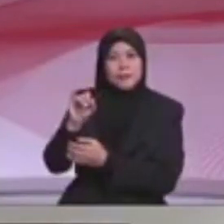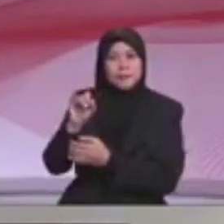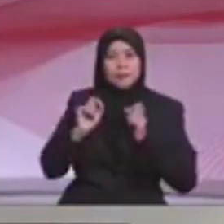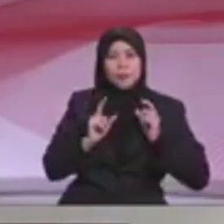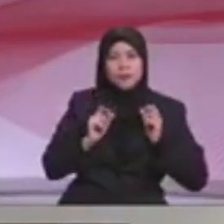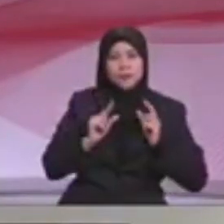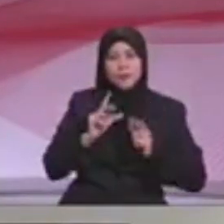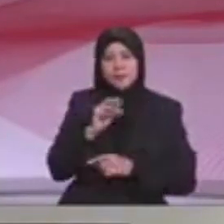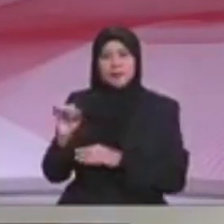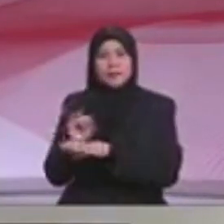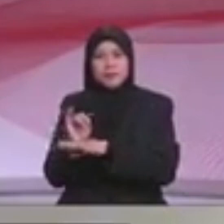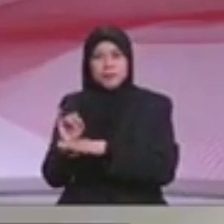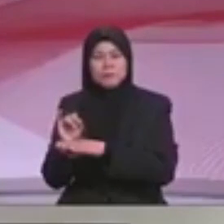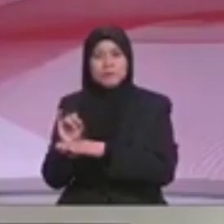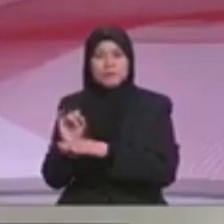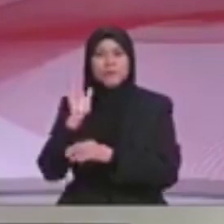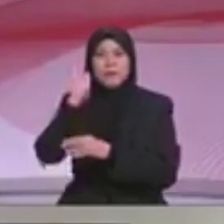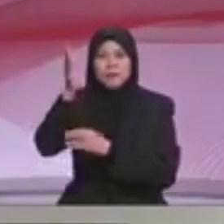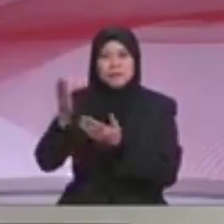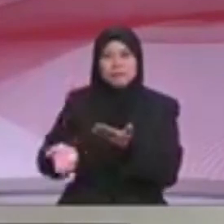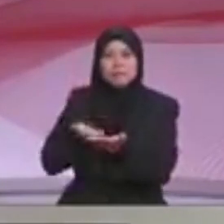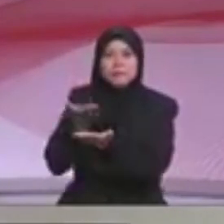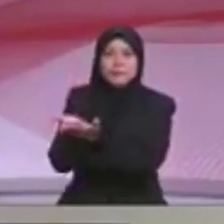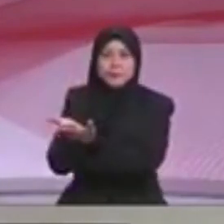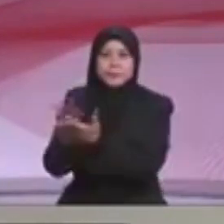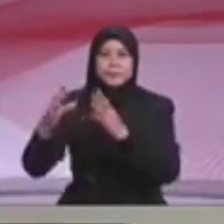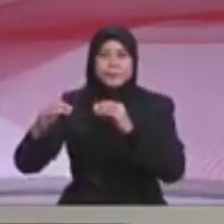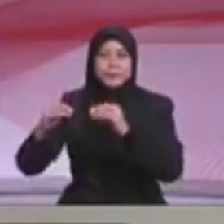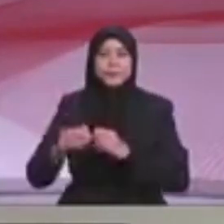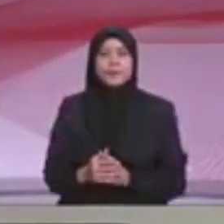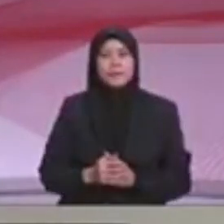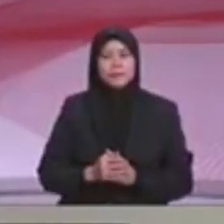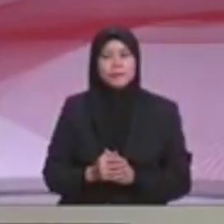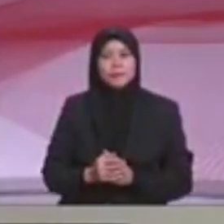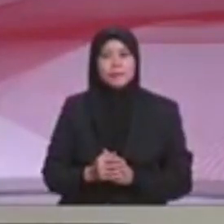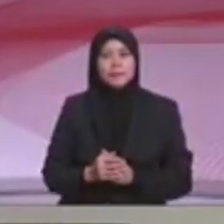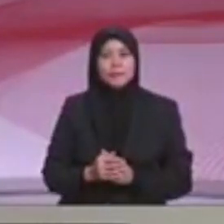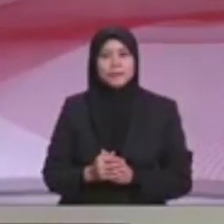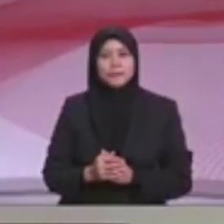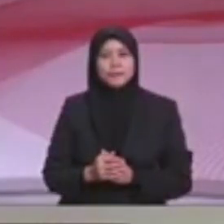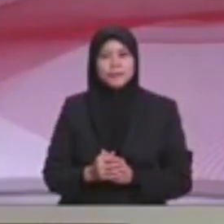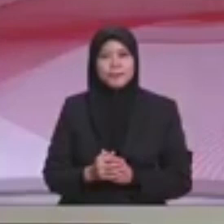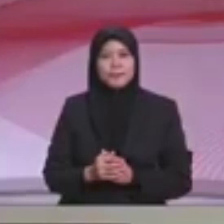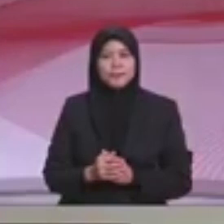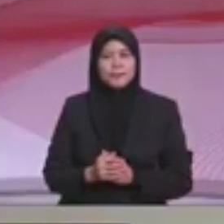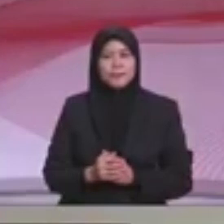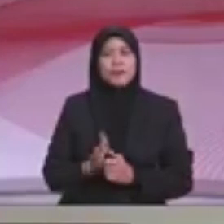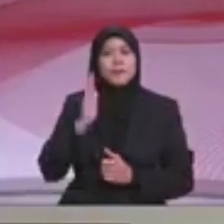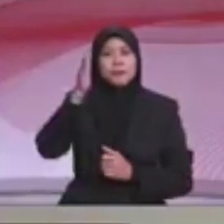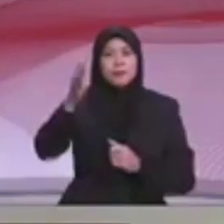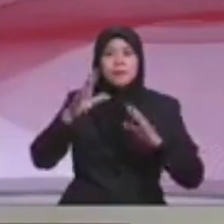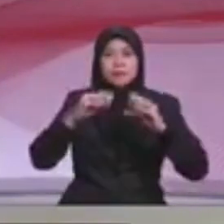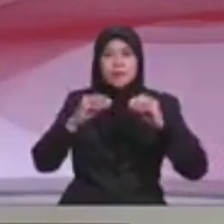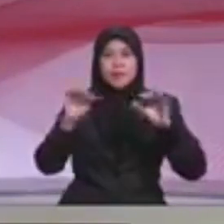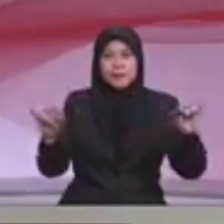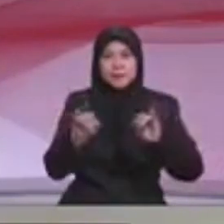dan industri di bawah MITI. Kita akan bangkitkan sekali lagi. Jangka bila dapat keputusan? Kita akan mesyuarat lagi pada